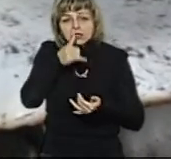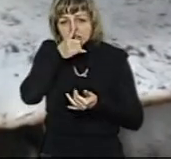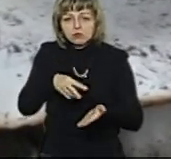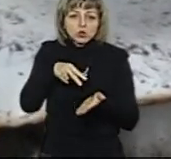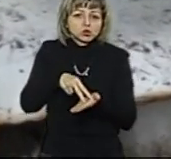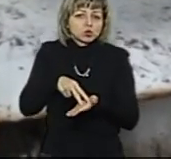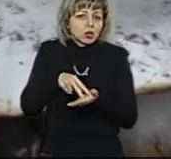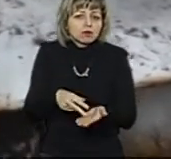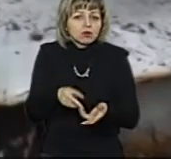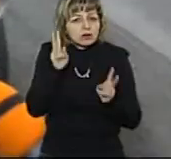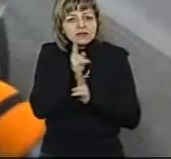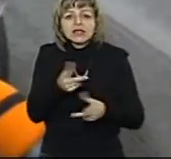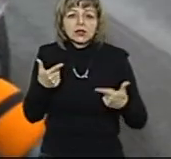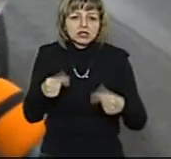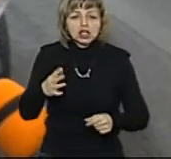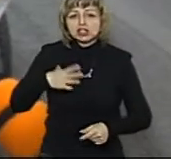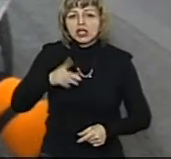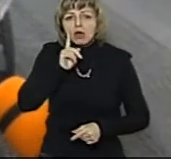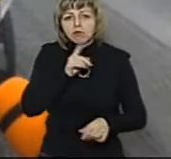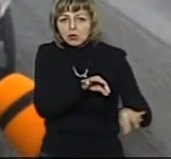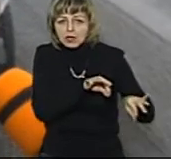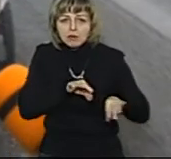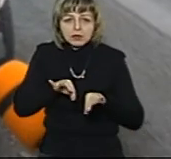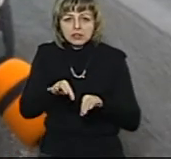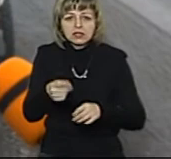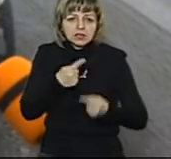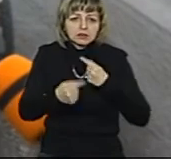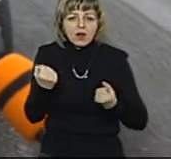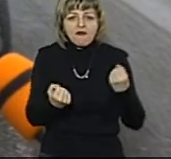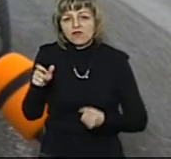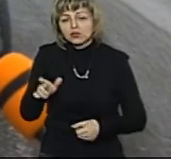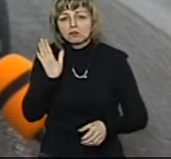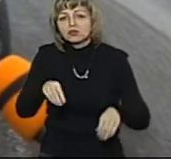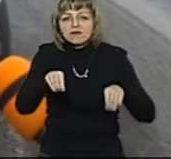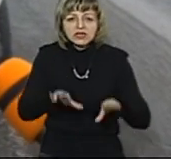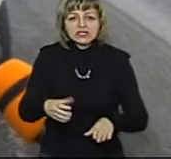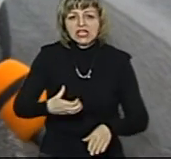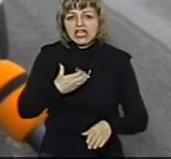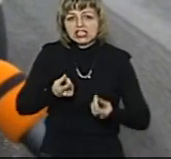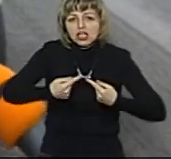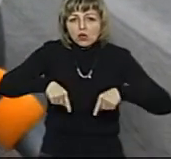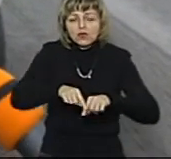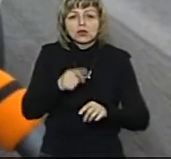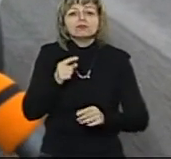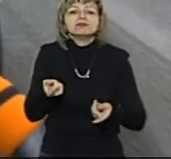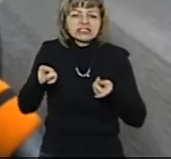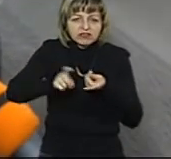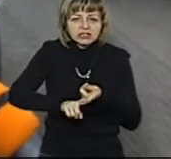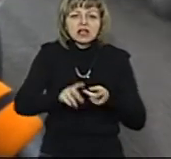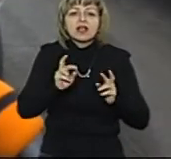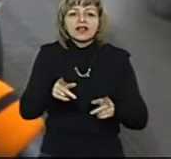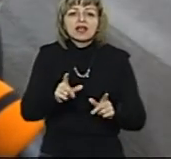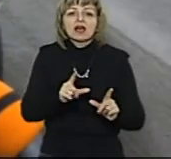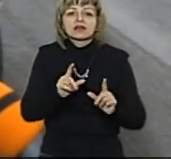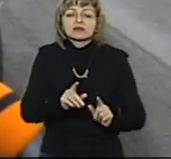стоїмо десь незрозуміло де. Чекаємо, поки приїде назад водій, будемо вирішувати. Зі страховою зв'язалися. Навіть як дістатися.